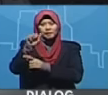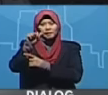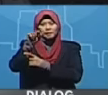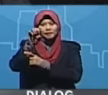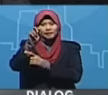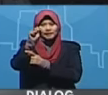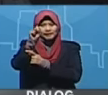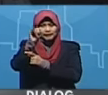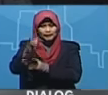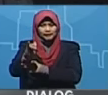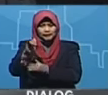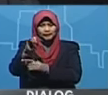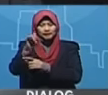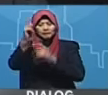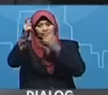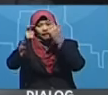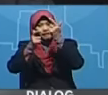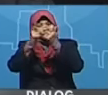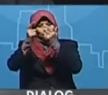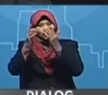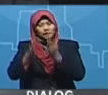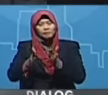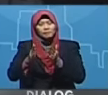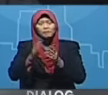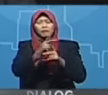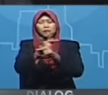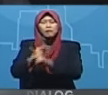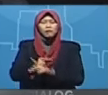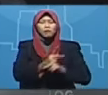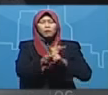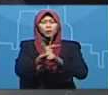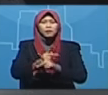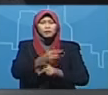pelancongan ataupun kawal selia umrah ni